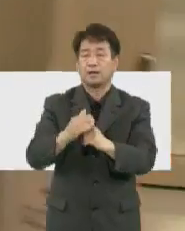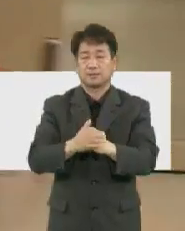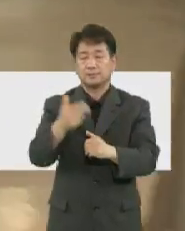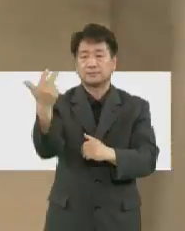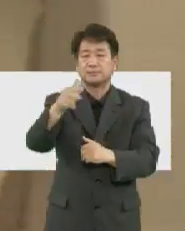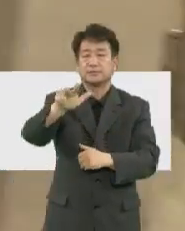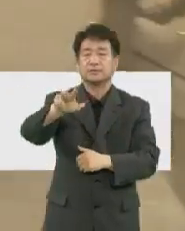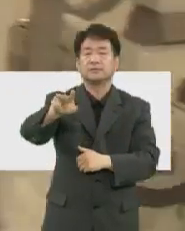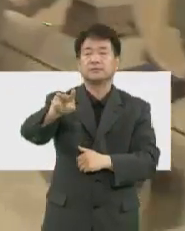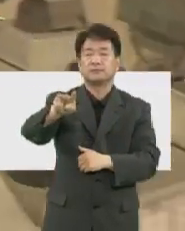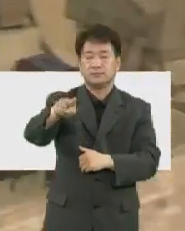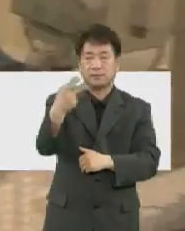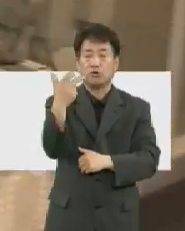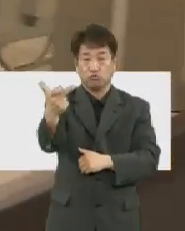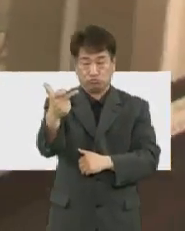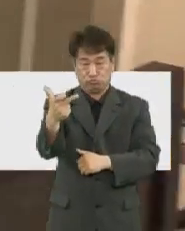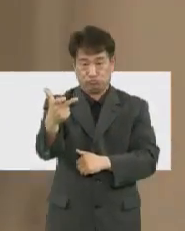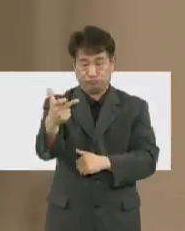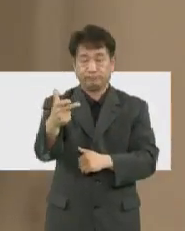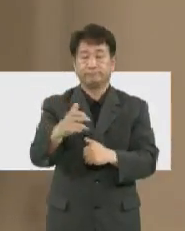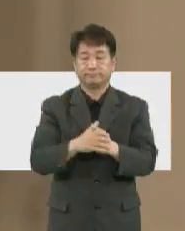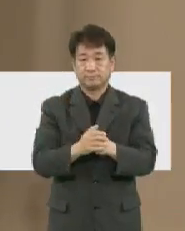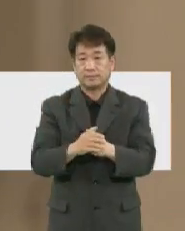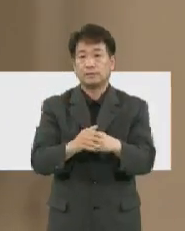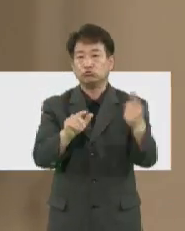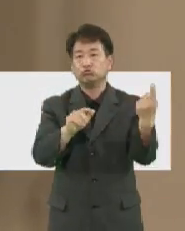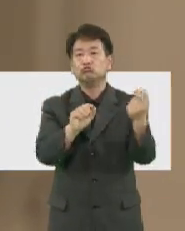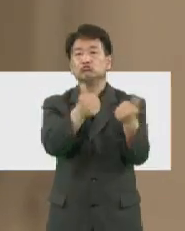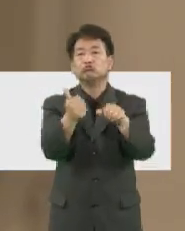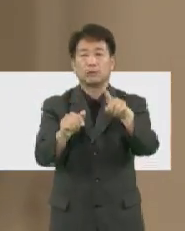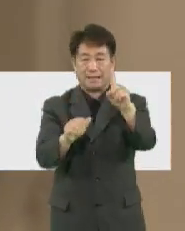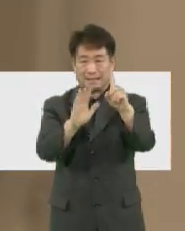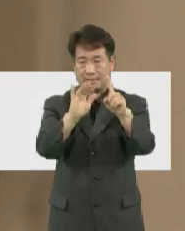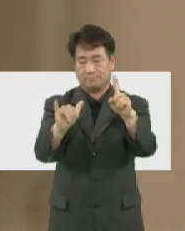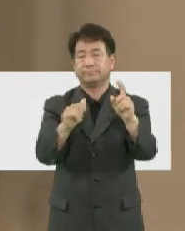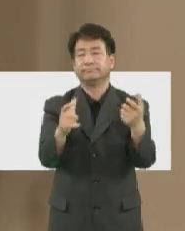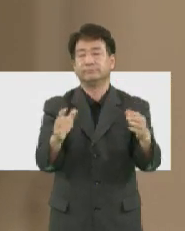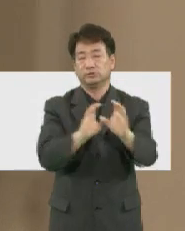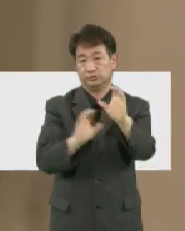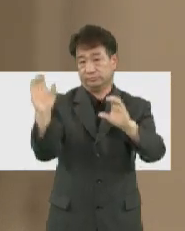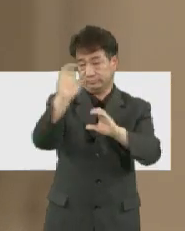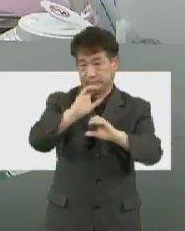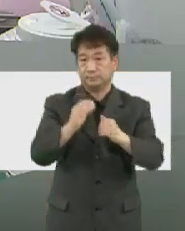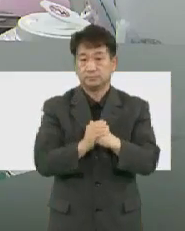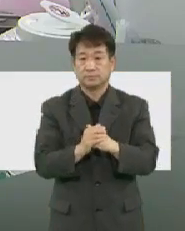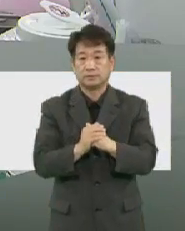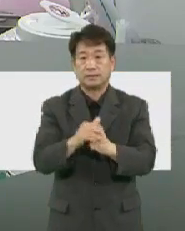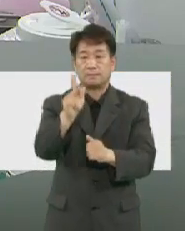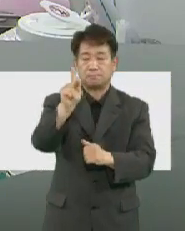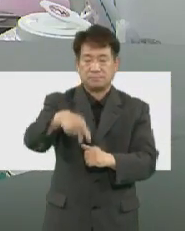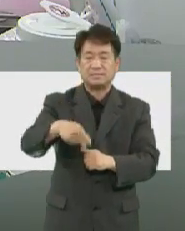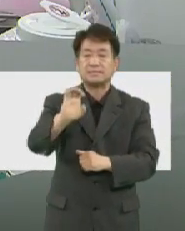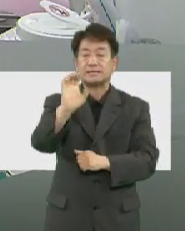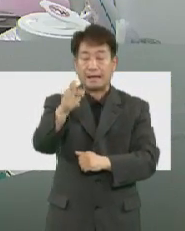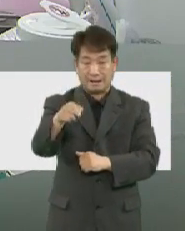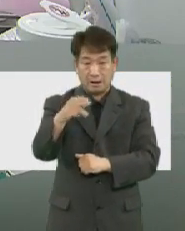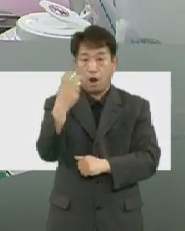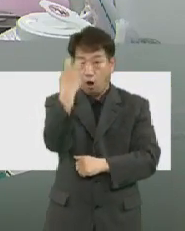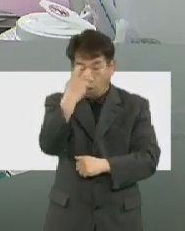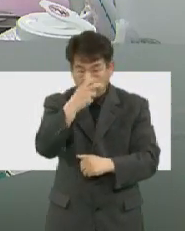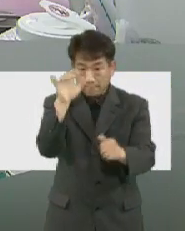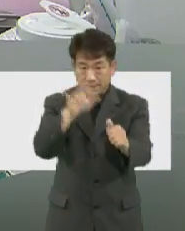7200 12명이 확정됐고 사망자는 1명 들었습니다 대전 저게 쿠론 l9 pcr 검사 확진 율은